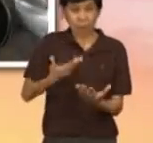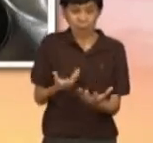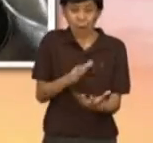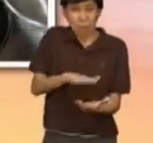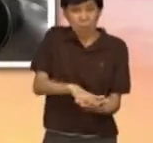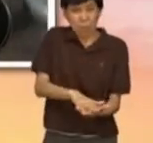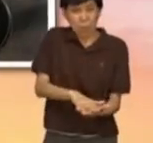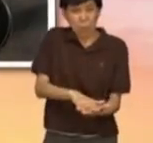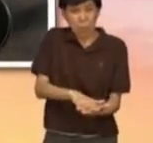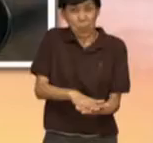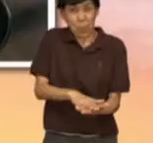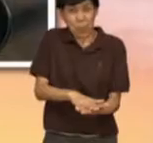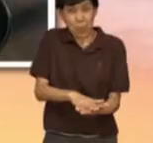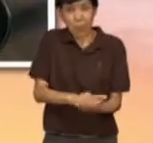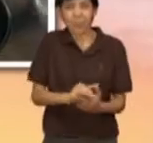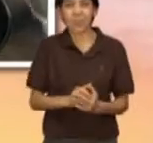ลูก